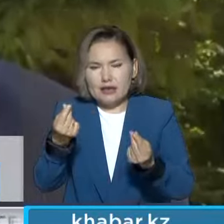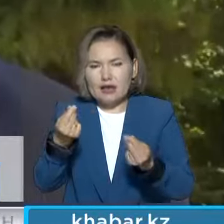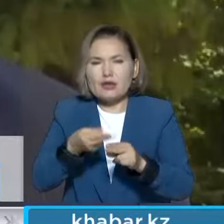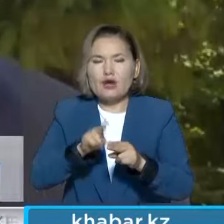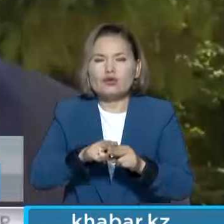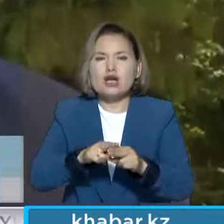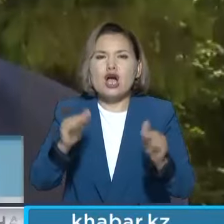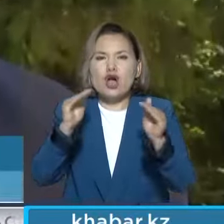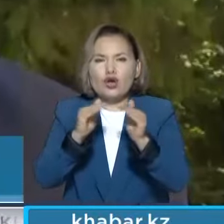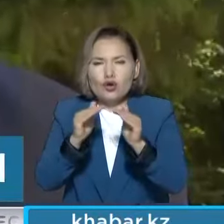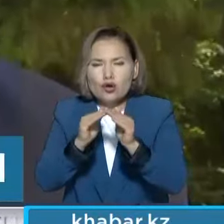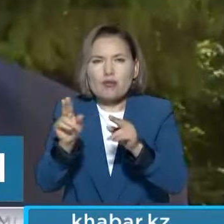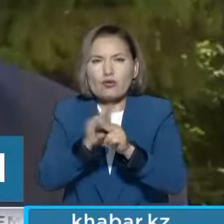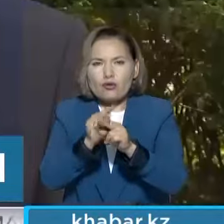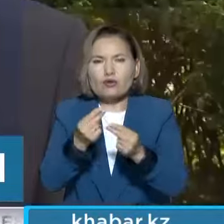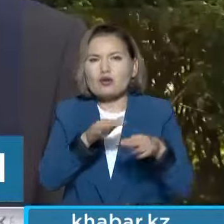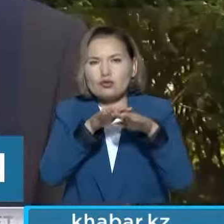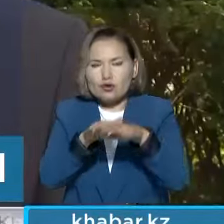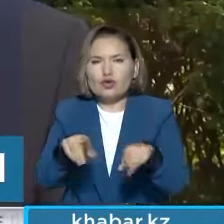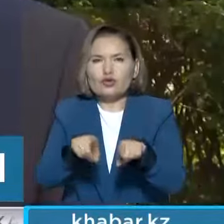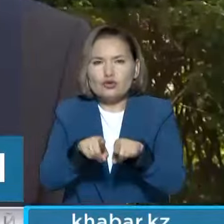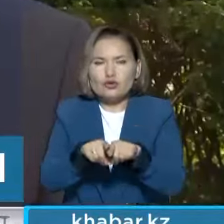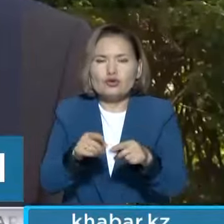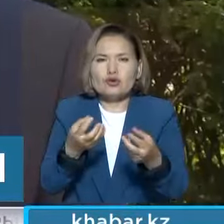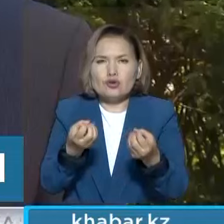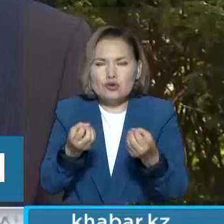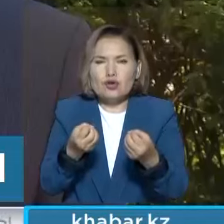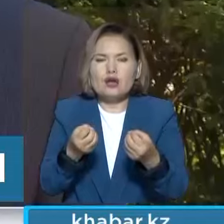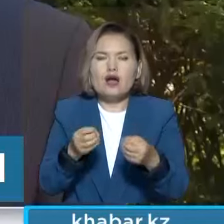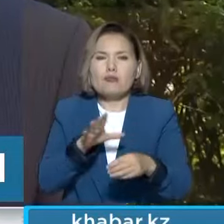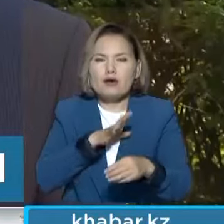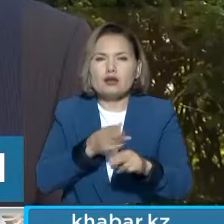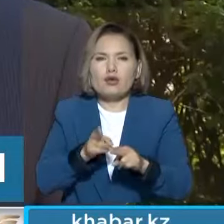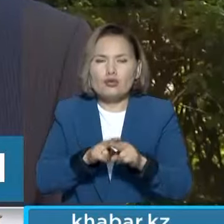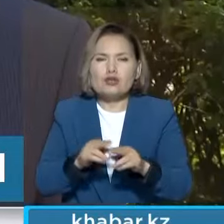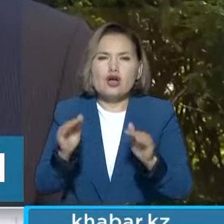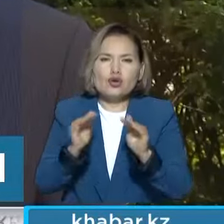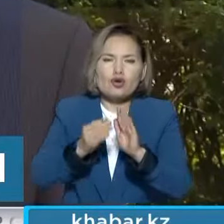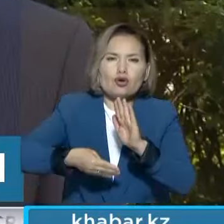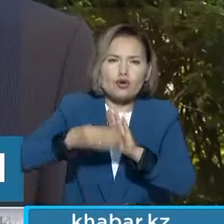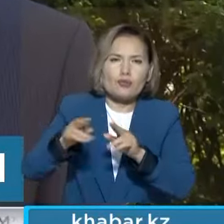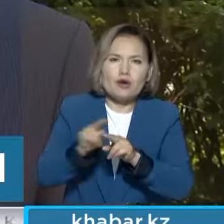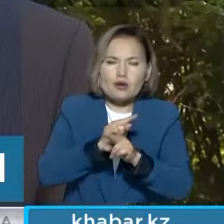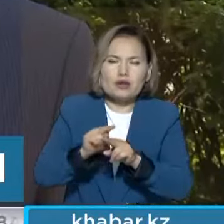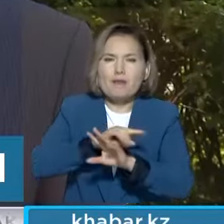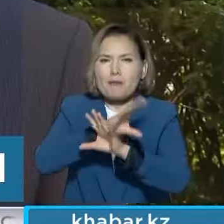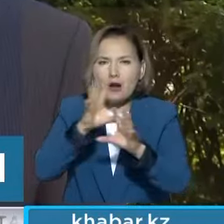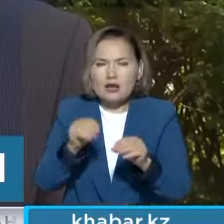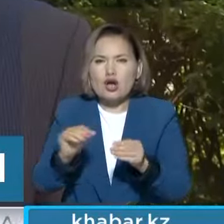мүлікке ақшаларын төленіп атыр. Үйін жөндеу жұмысына біз қазір бүкіл құжаттарды